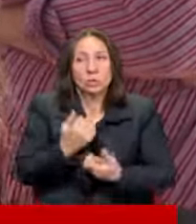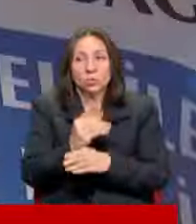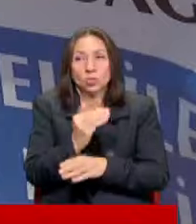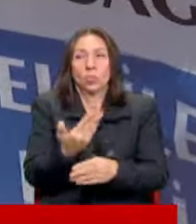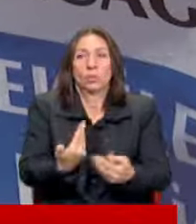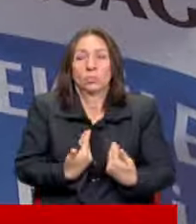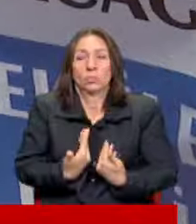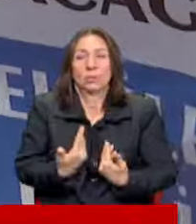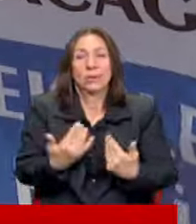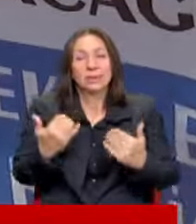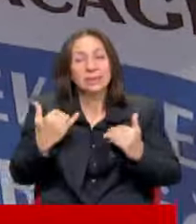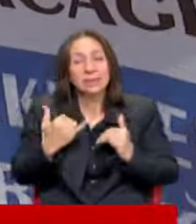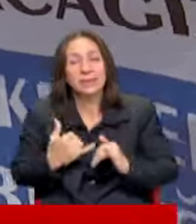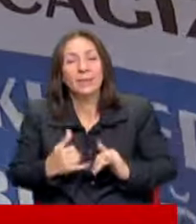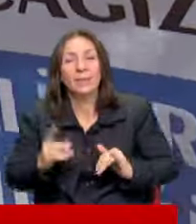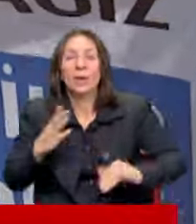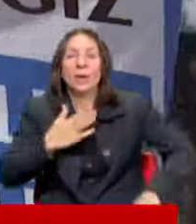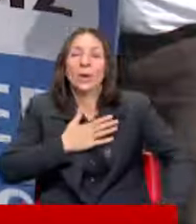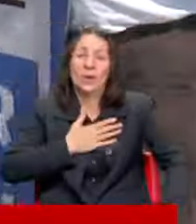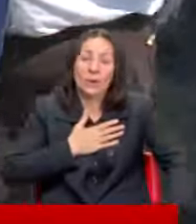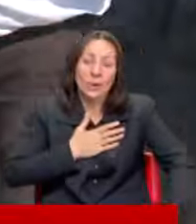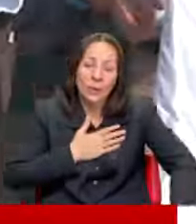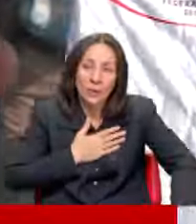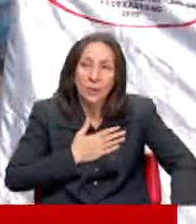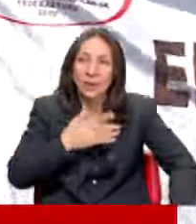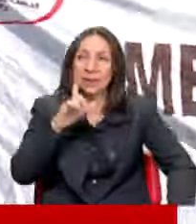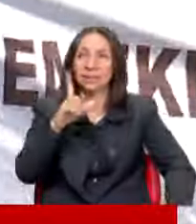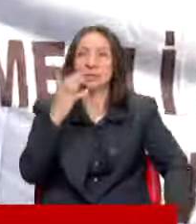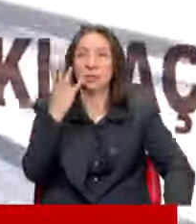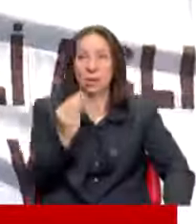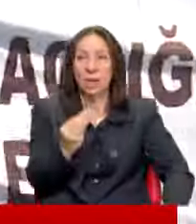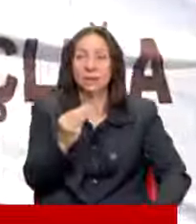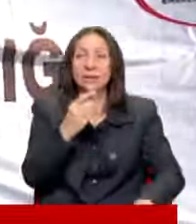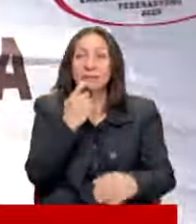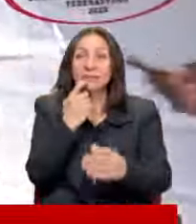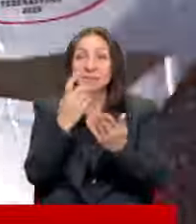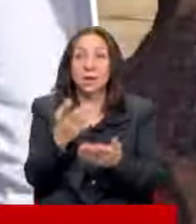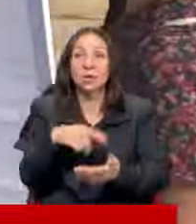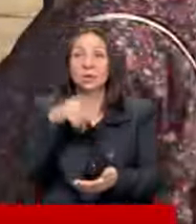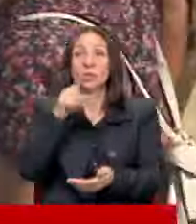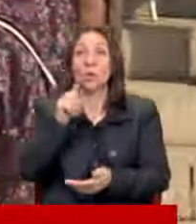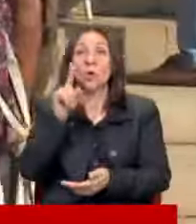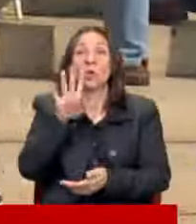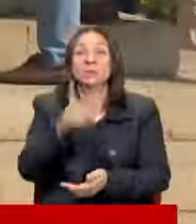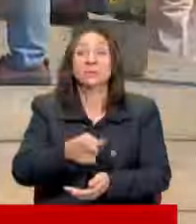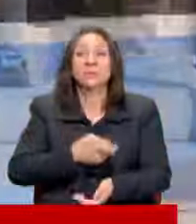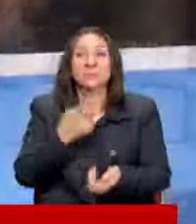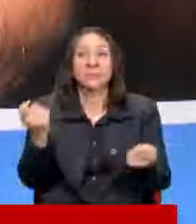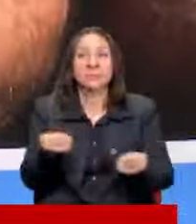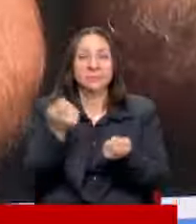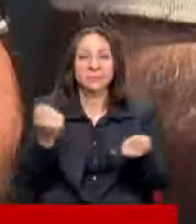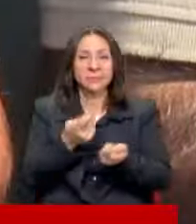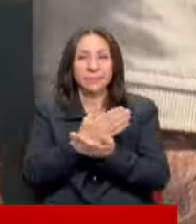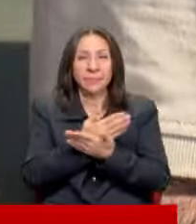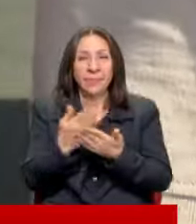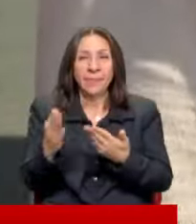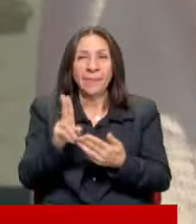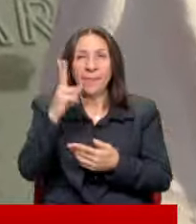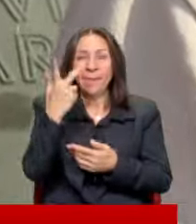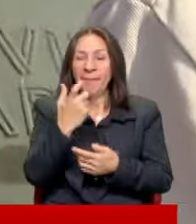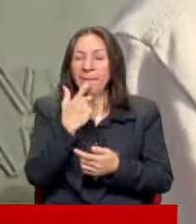yaş dinlenmeye rahat bir nefes almaya en çok ihtiyaç duyduğu yaşta günde 14 saatini çalışarak geçiriyor